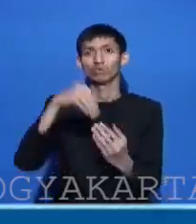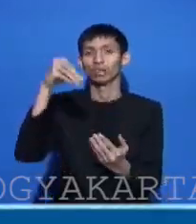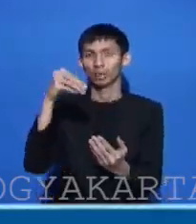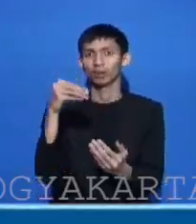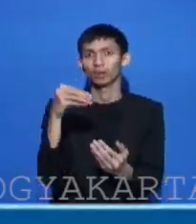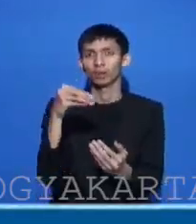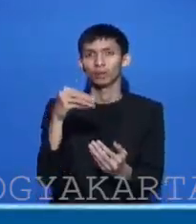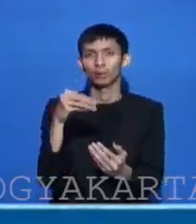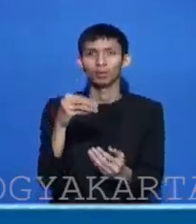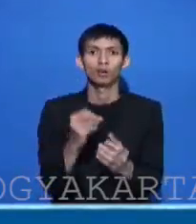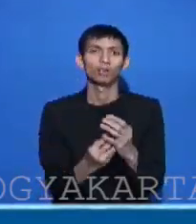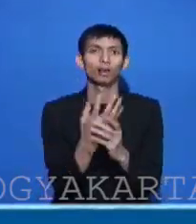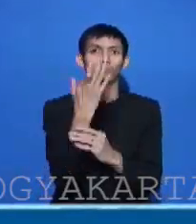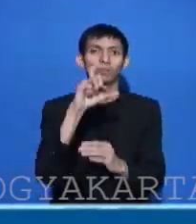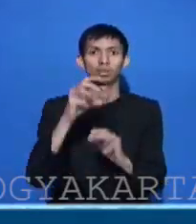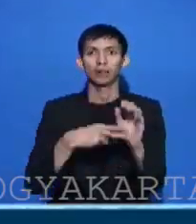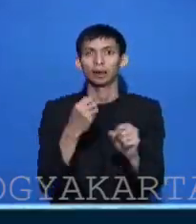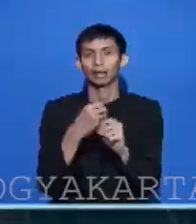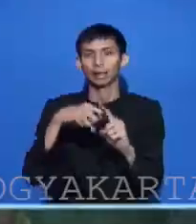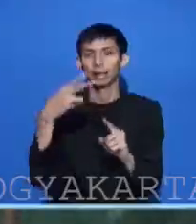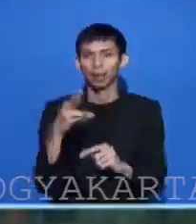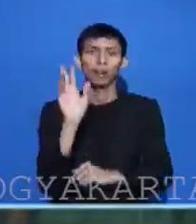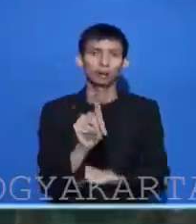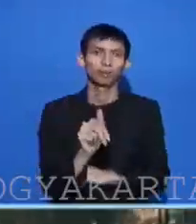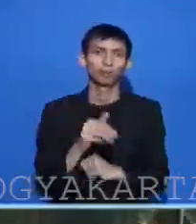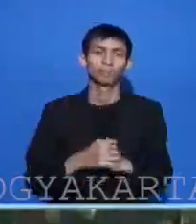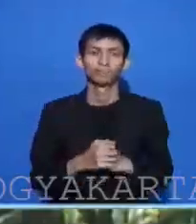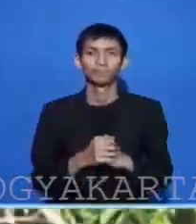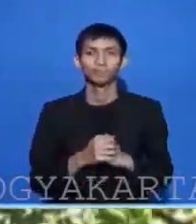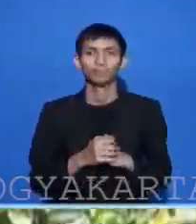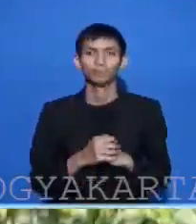kararjaning kadang tani. Hendri Saputra lan Abdul Rohim Asung, Palapuran.